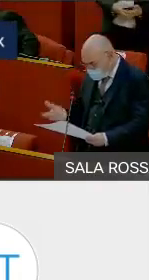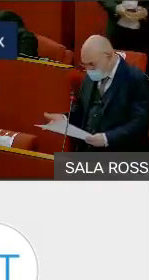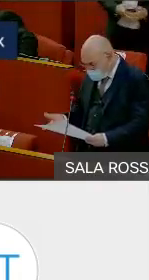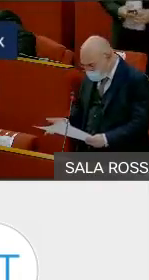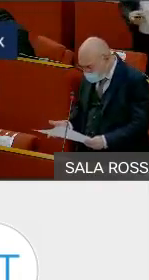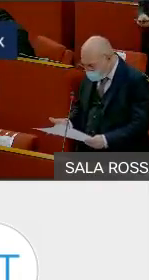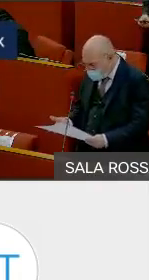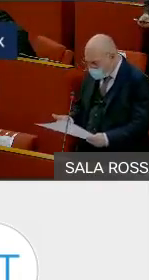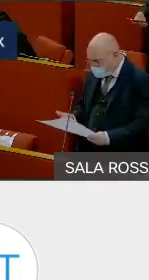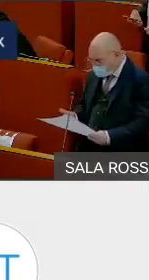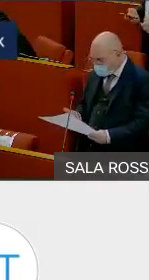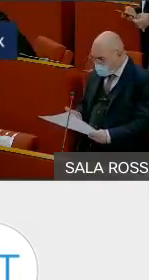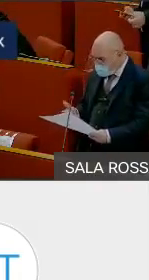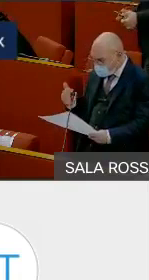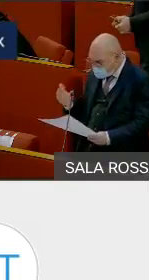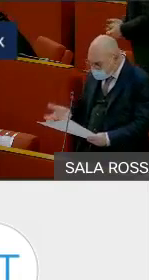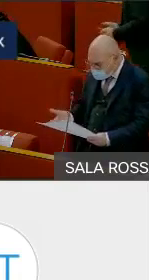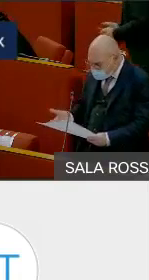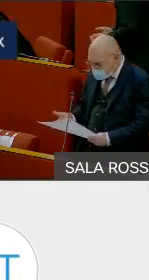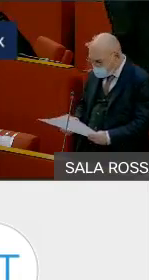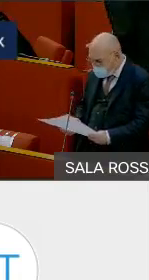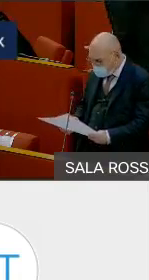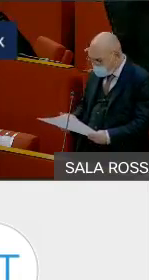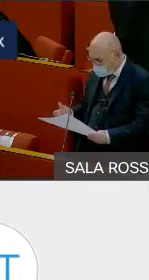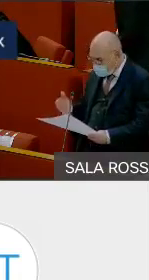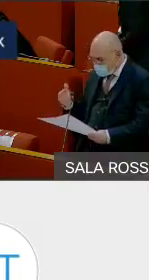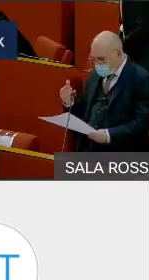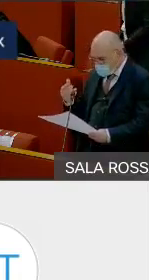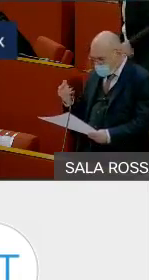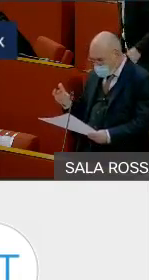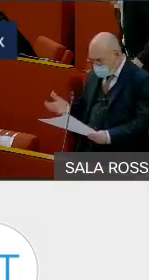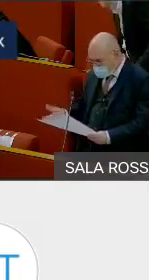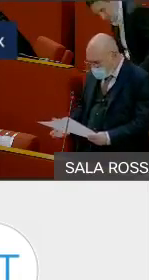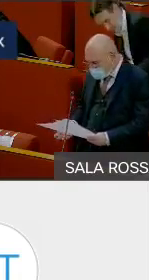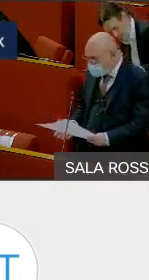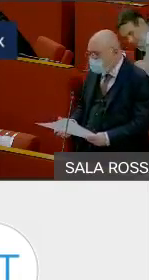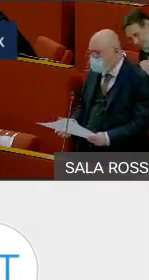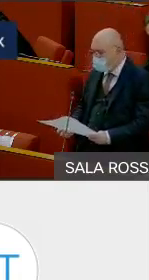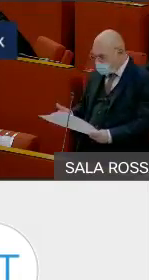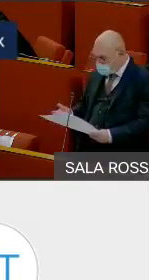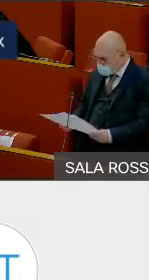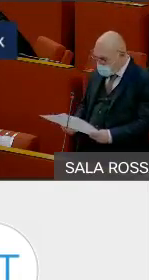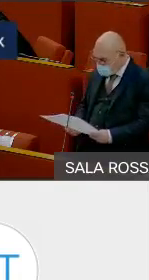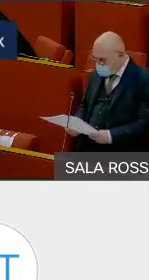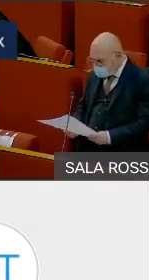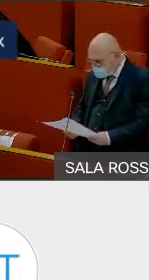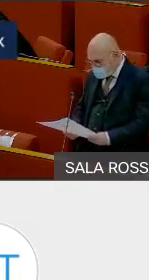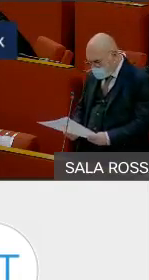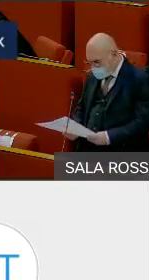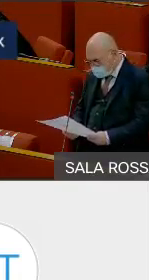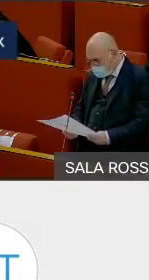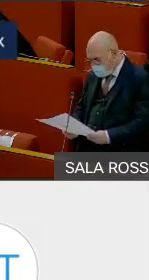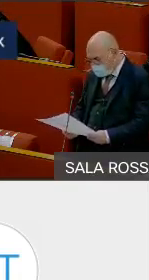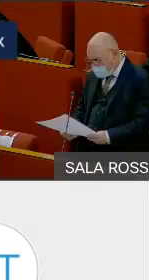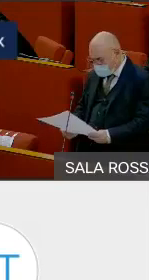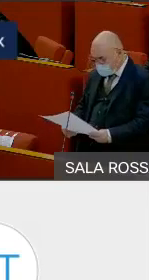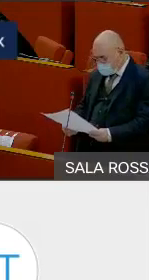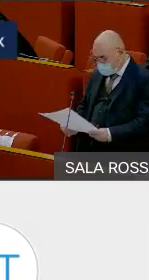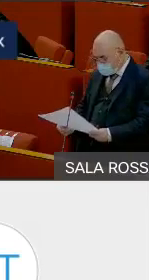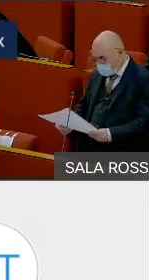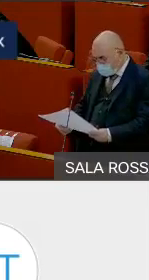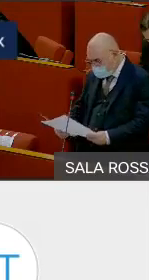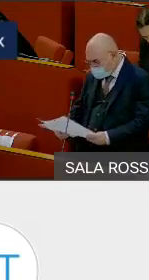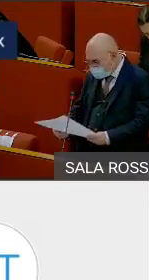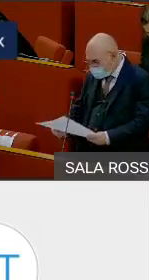a carattere episodico con basso impatto continuità degli spazi non edificati passa